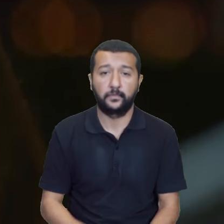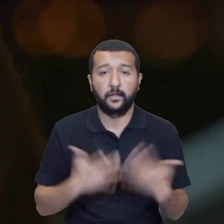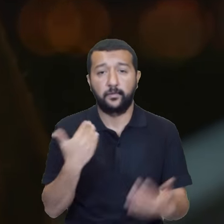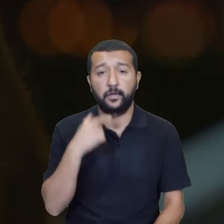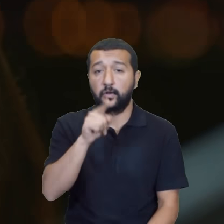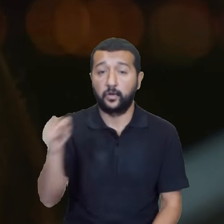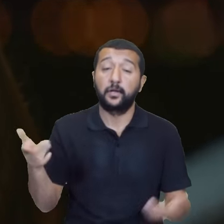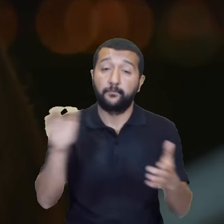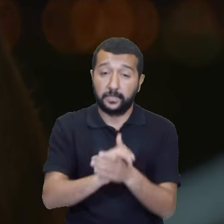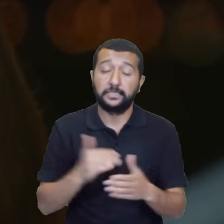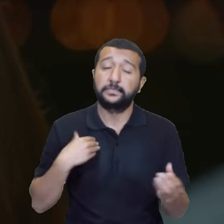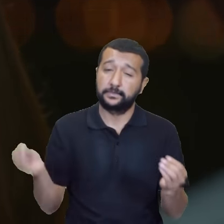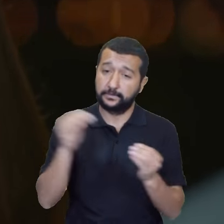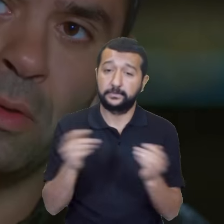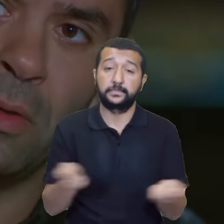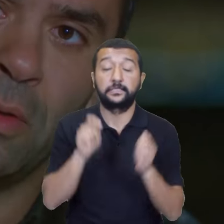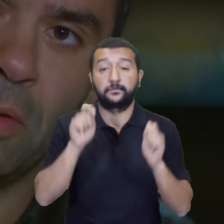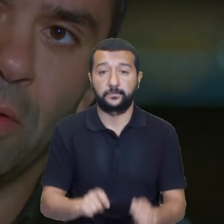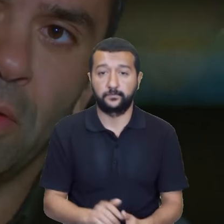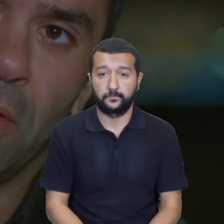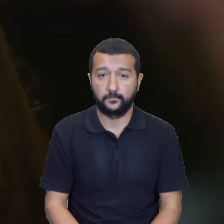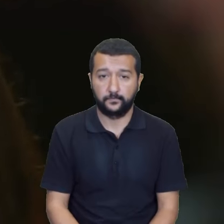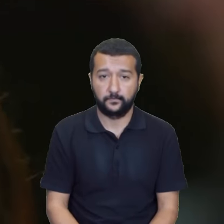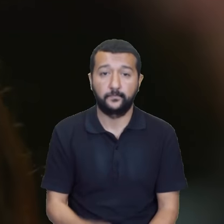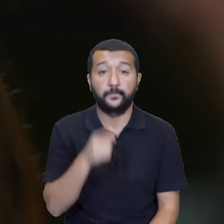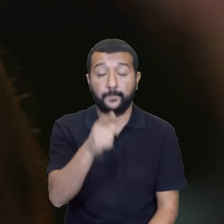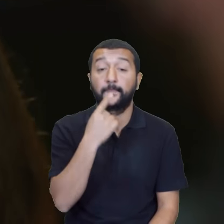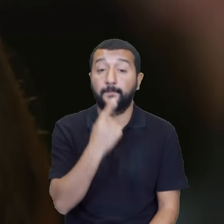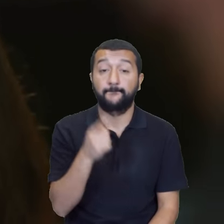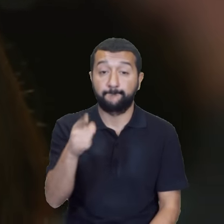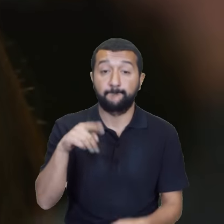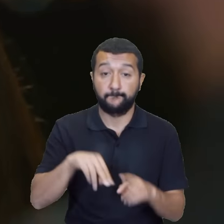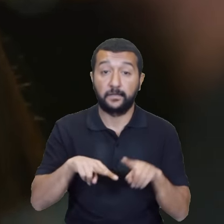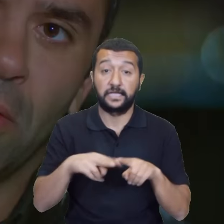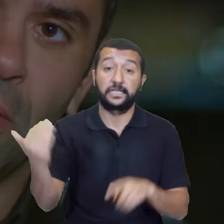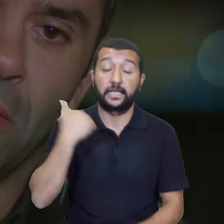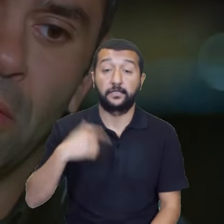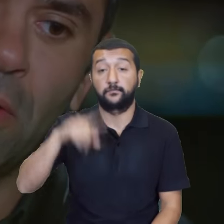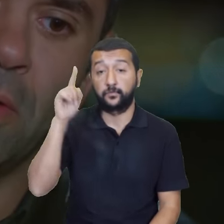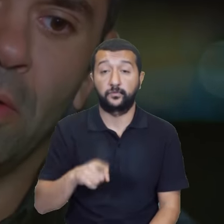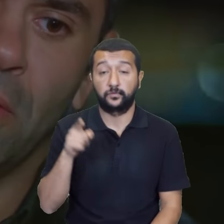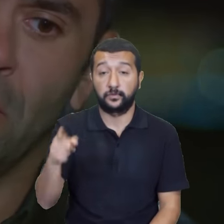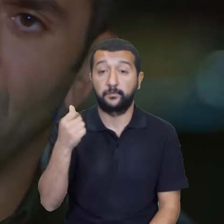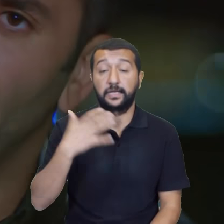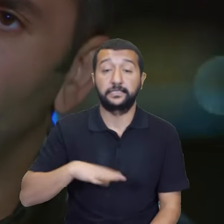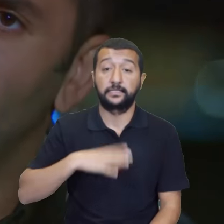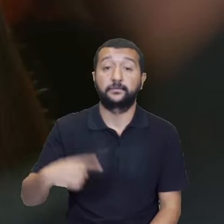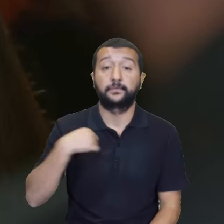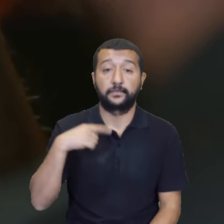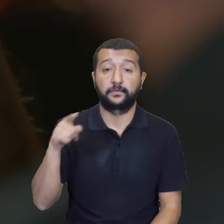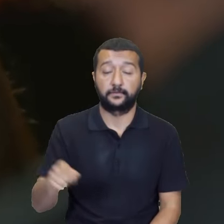Ama ben onları birleştirene kadar elimden geleni yapacağım. Ha, bu arada Ayşen geldi bugün. Para istedi